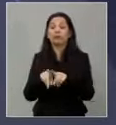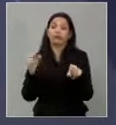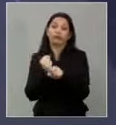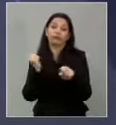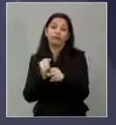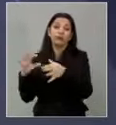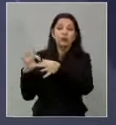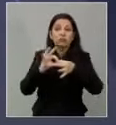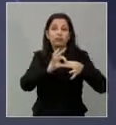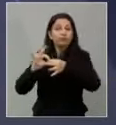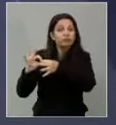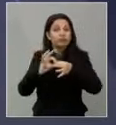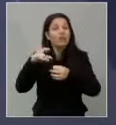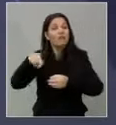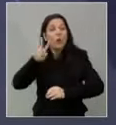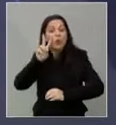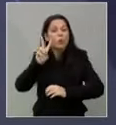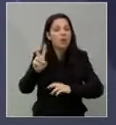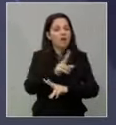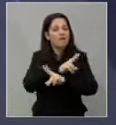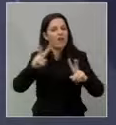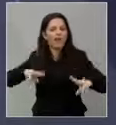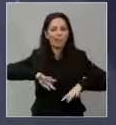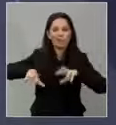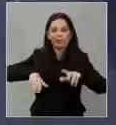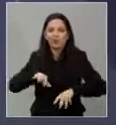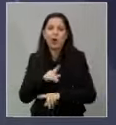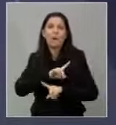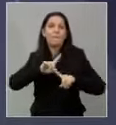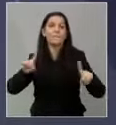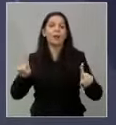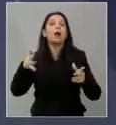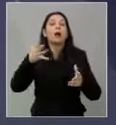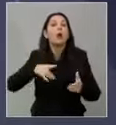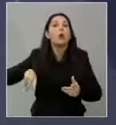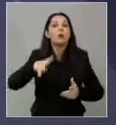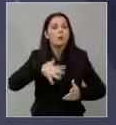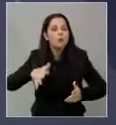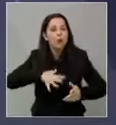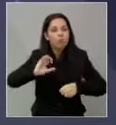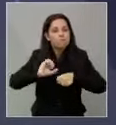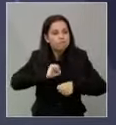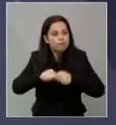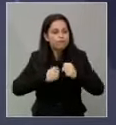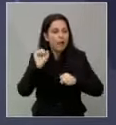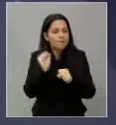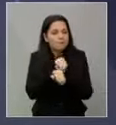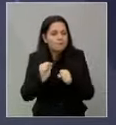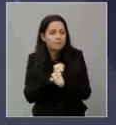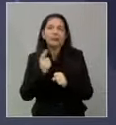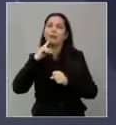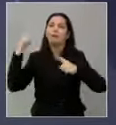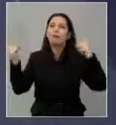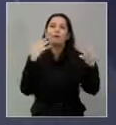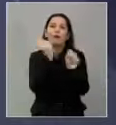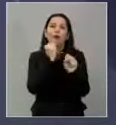καλή θέληση, ώστε να δημιουργήσουμε αξία, ανάπτυξη για όλους, ελκυστικό περιβάλλον εργασίας και να